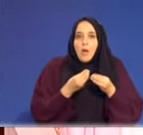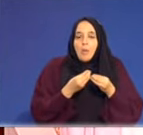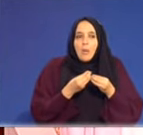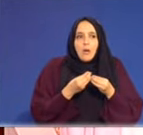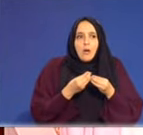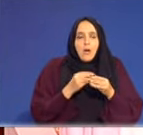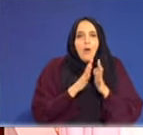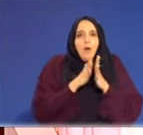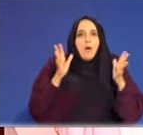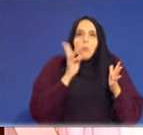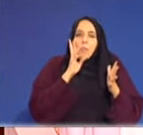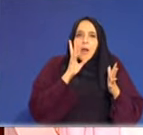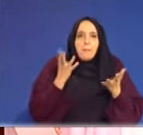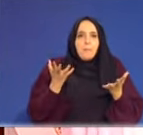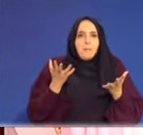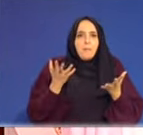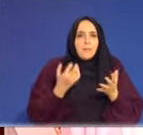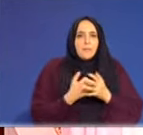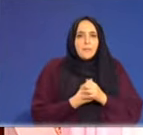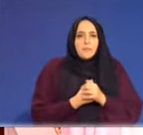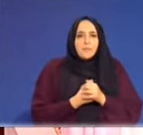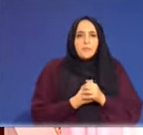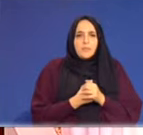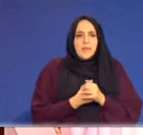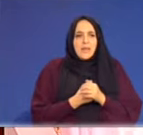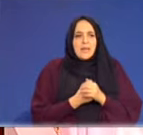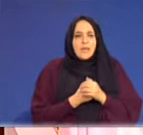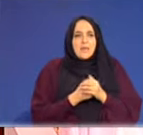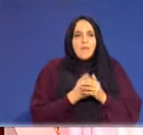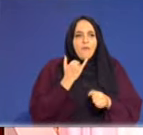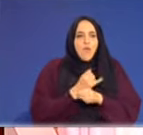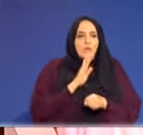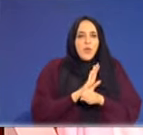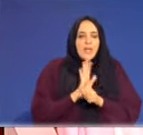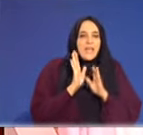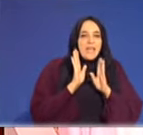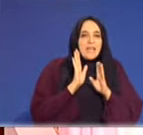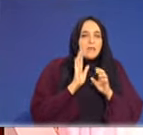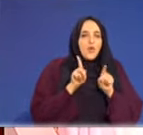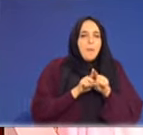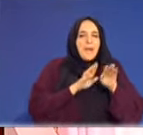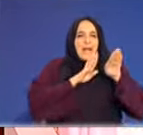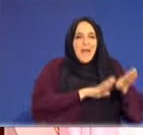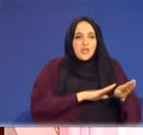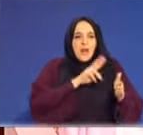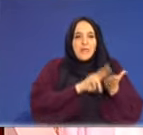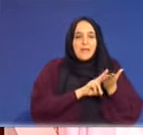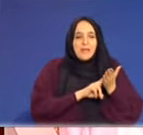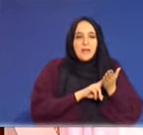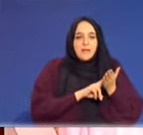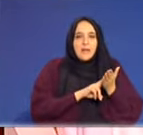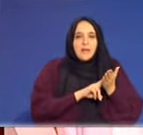الباطل وتضعف الحق، ولكن المطلوب هو شهادة الحق، هي التي تبرز الحق